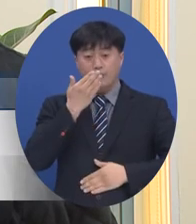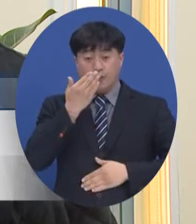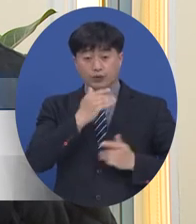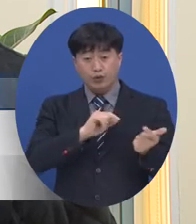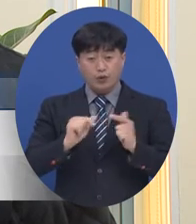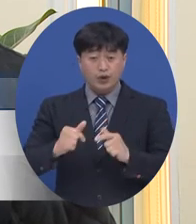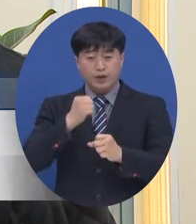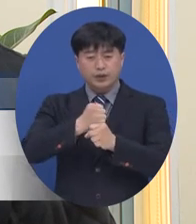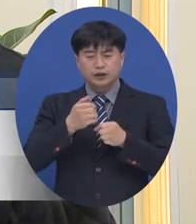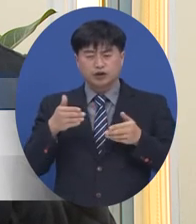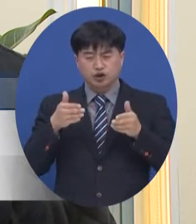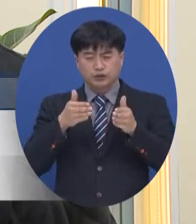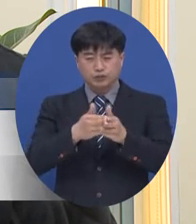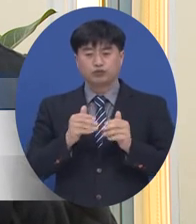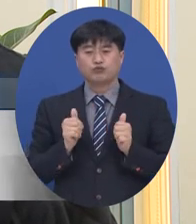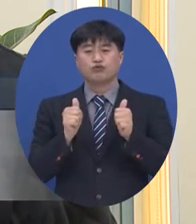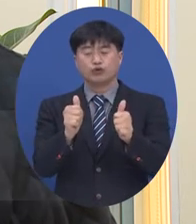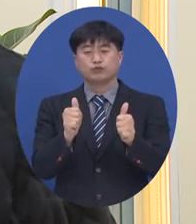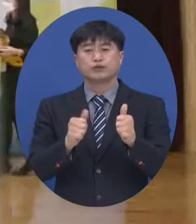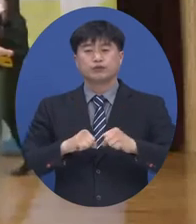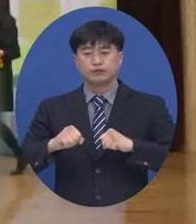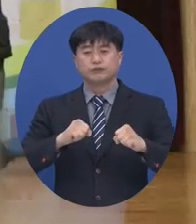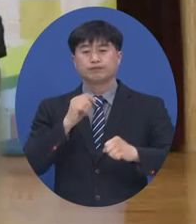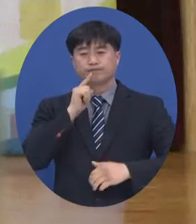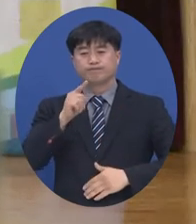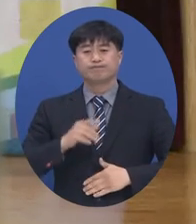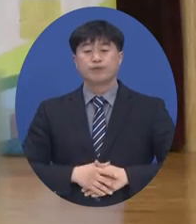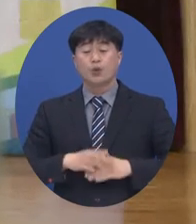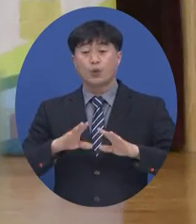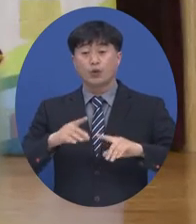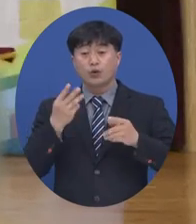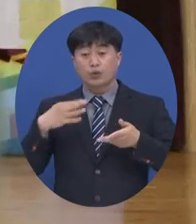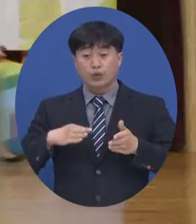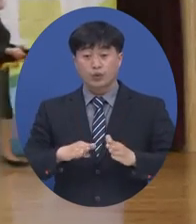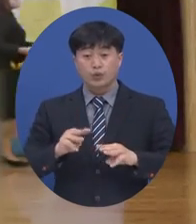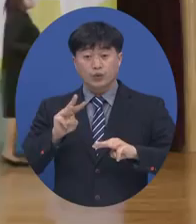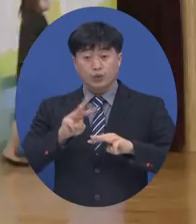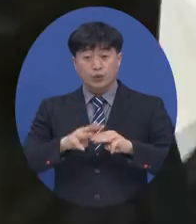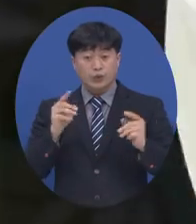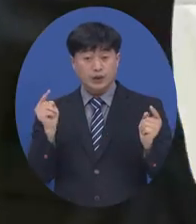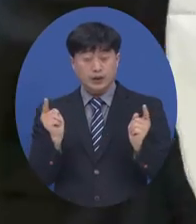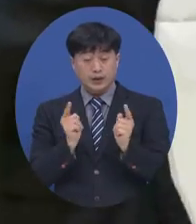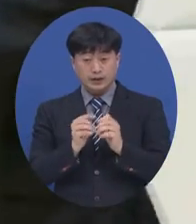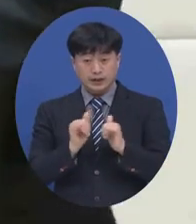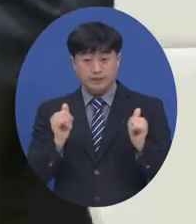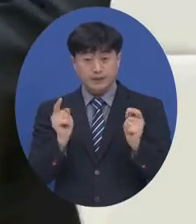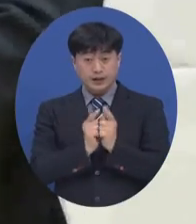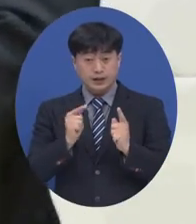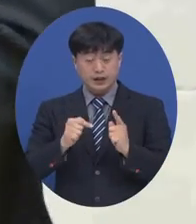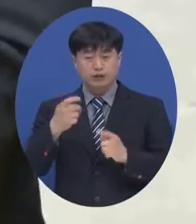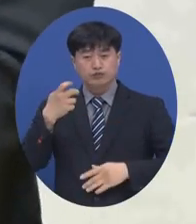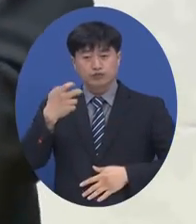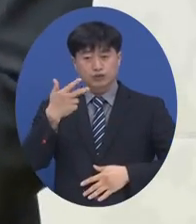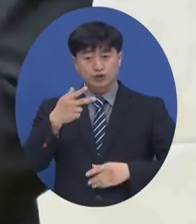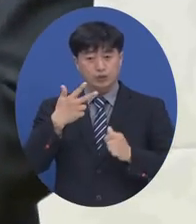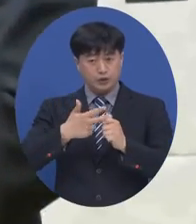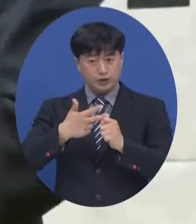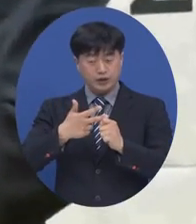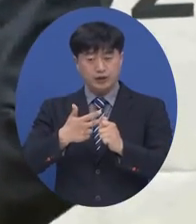생산에 집중할 수 있도록 열심히 발로 뛰겠습니다 올해 경기도 농어민 대상 시상은 스물 일곱번째